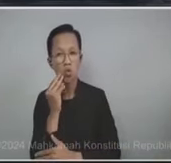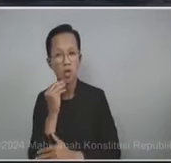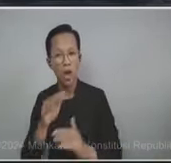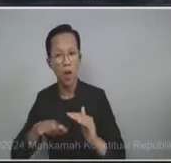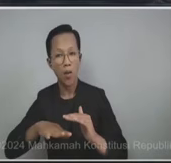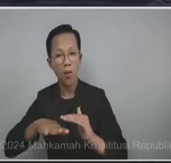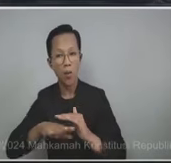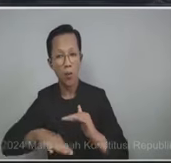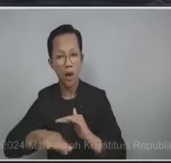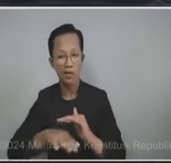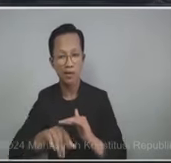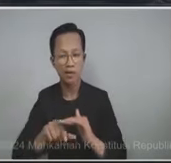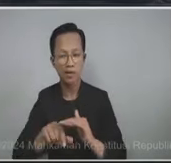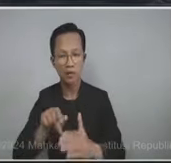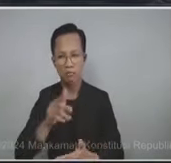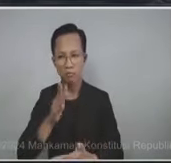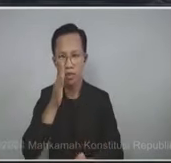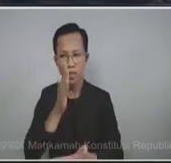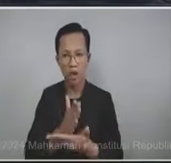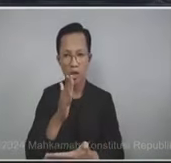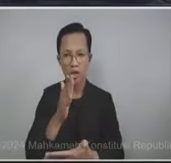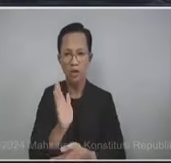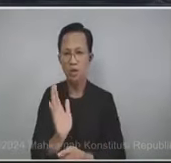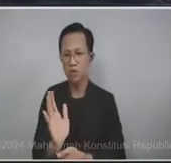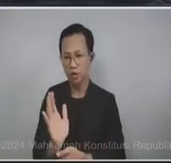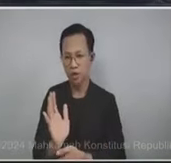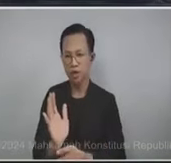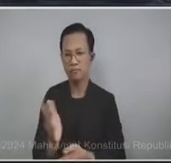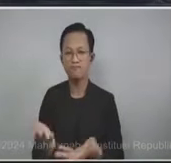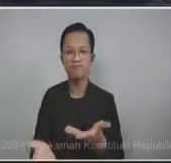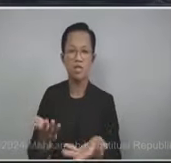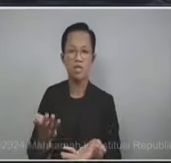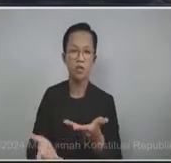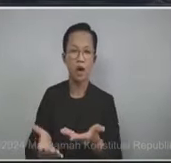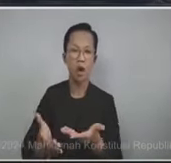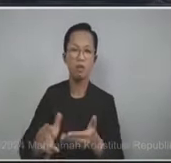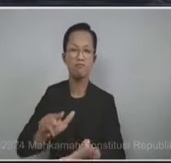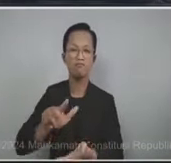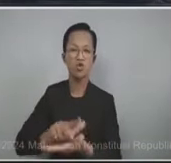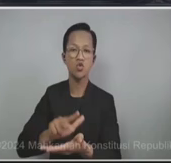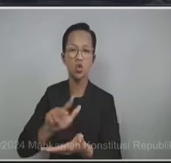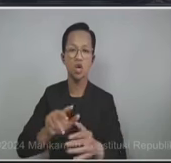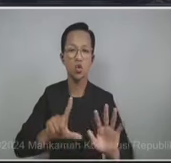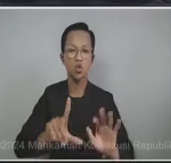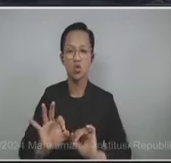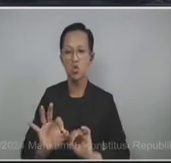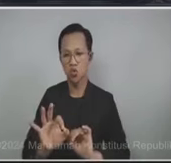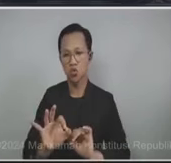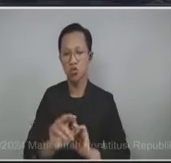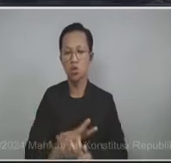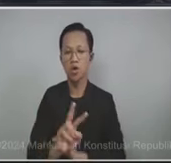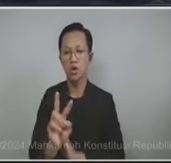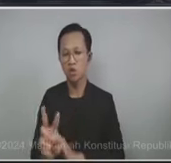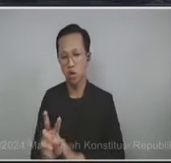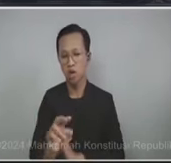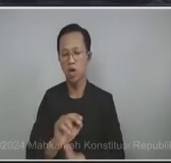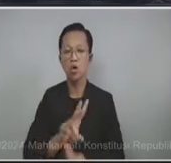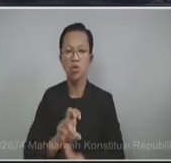tegas Sebagaimana telah dipertimbangkan dalam putusan Mahkamah Konstitusi nomor 7 G pu G datar 22